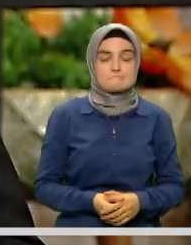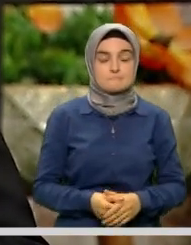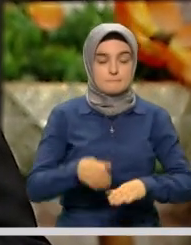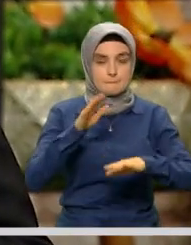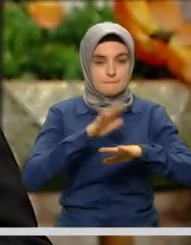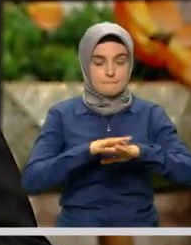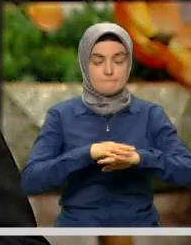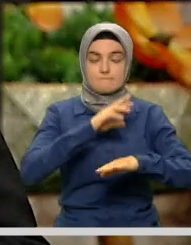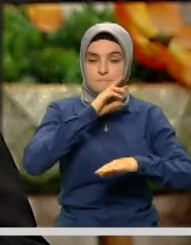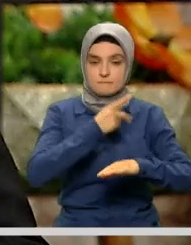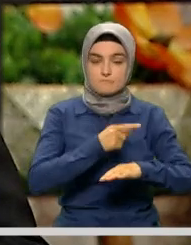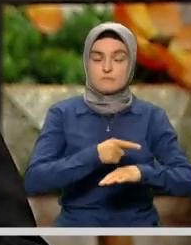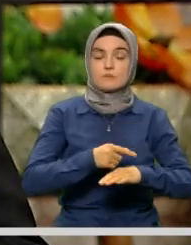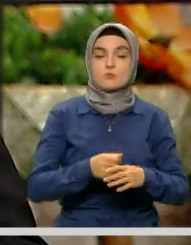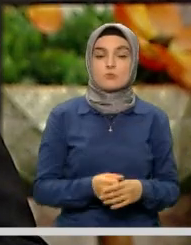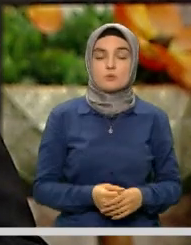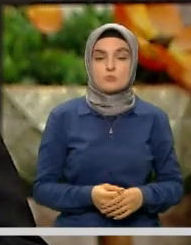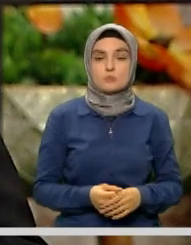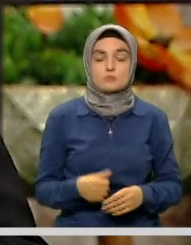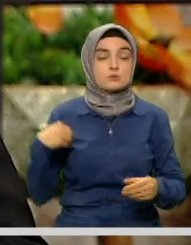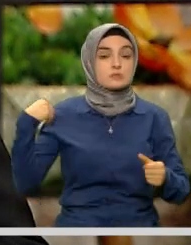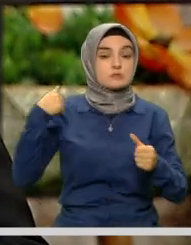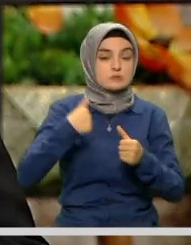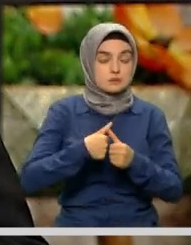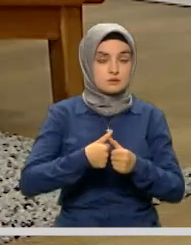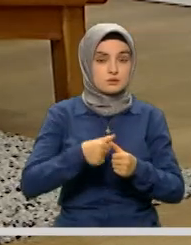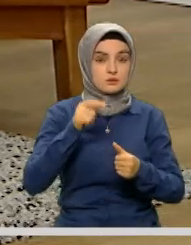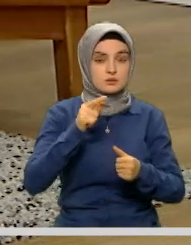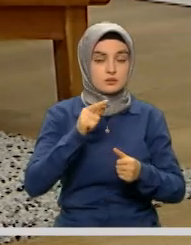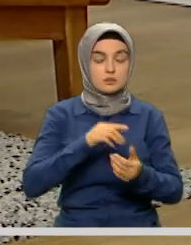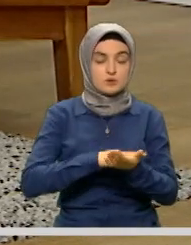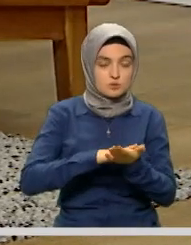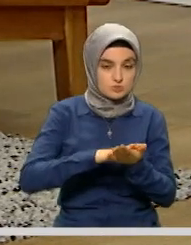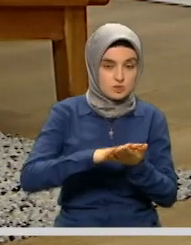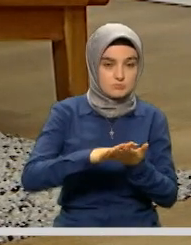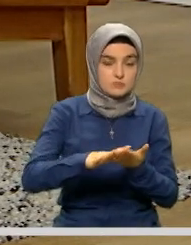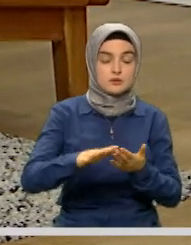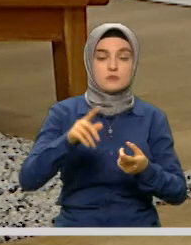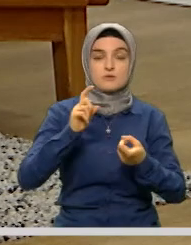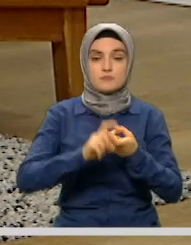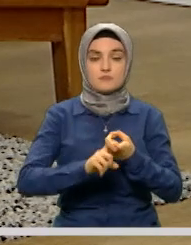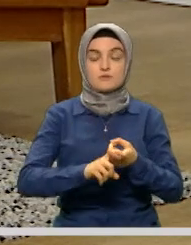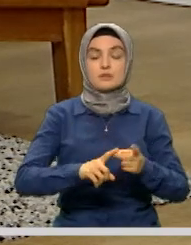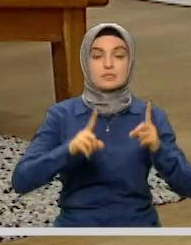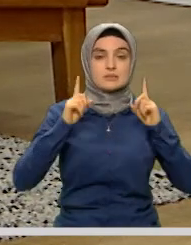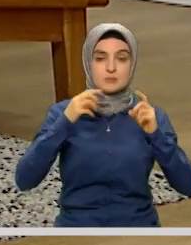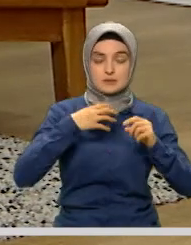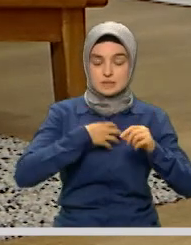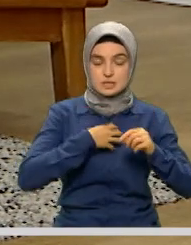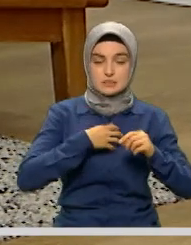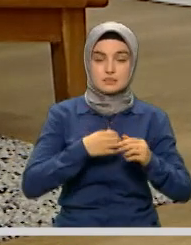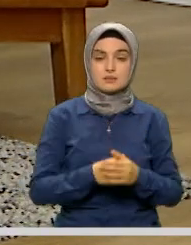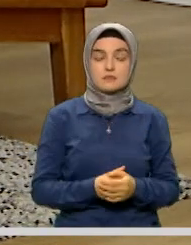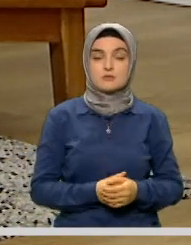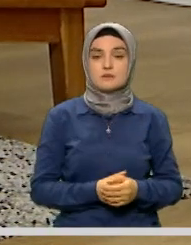yaptığınız günahı, işlediğiniz günahı tekrar onarmak. Hı. Ve tevbeyi kendi cinsinden yapmak.